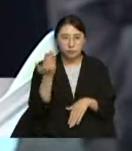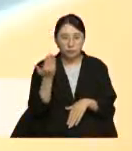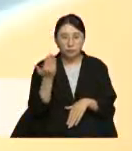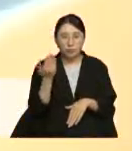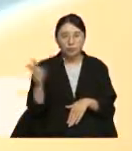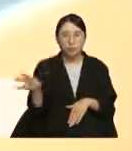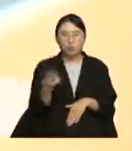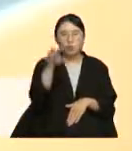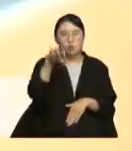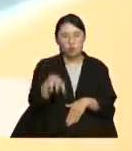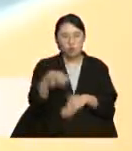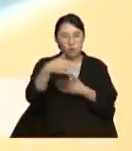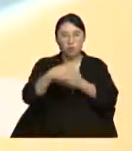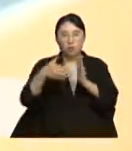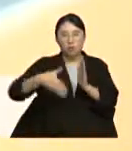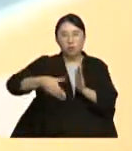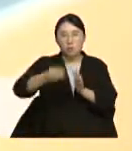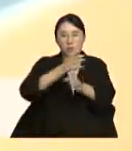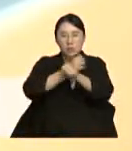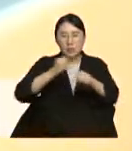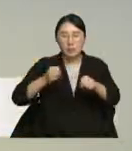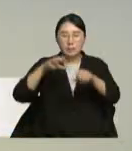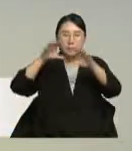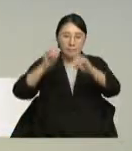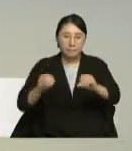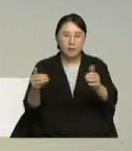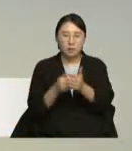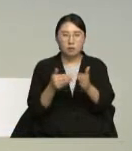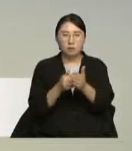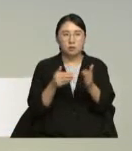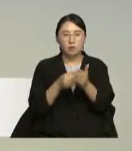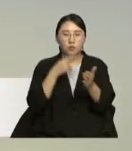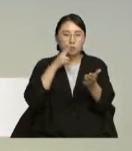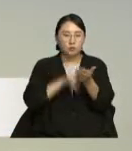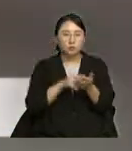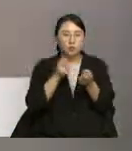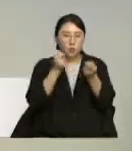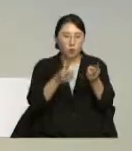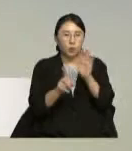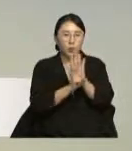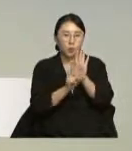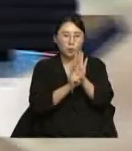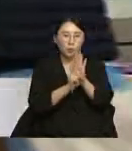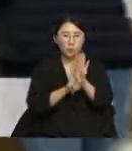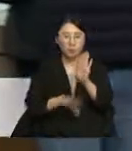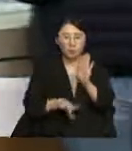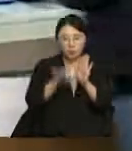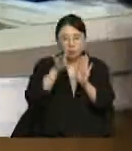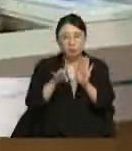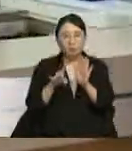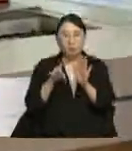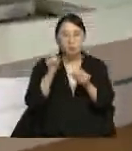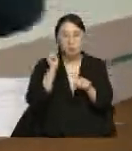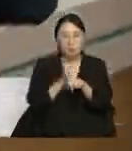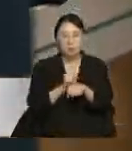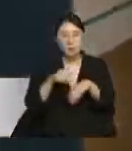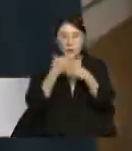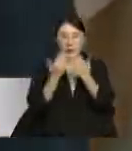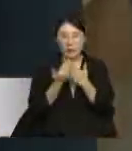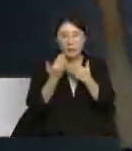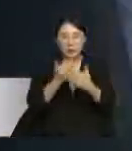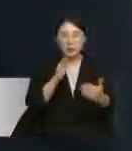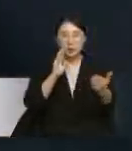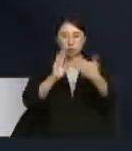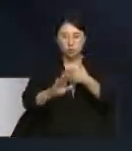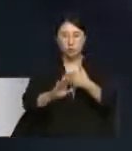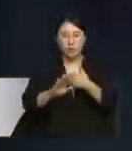망원 우체국의 경우는 건물 임대계약을 미리 종료했고 우편 취급급 공고도 앞서 하는 등 이미 많은 절차들을 진행한